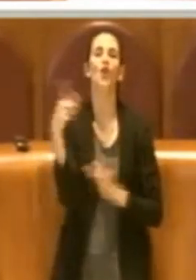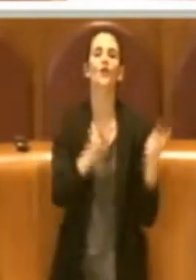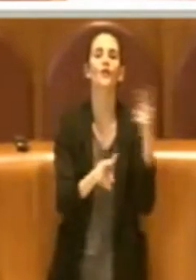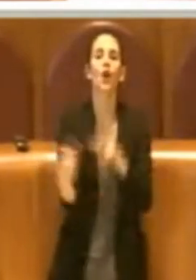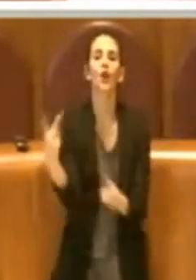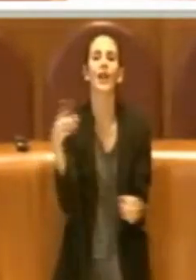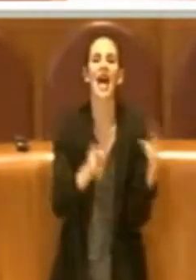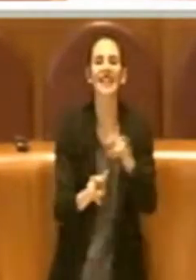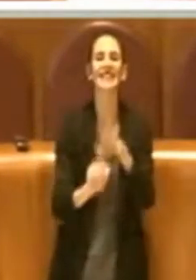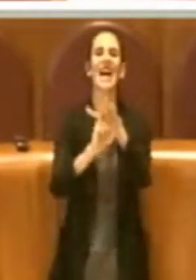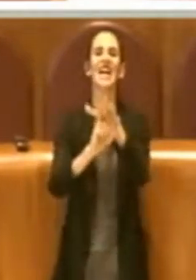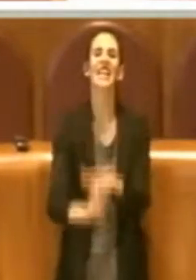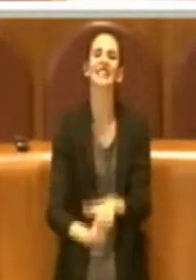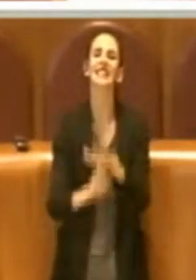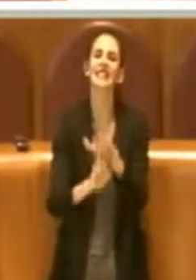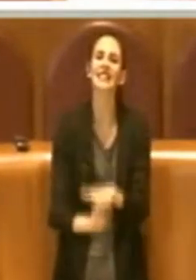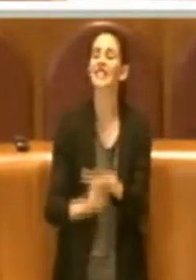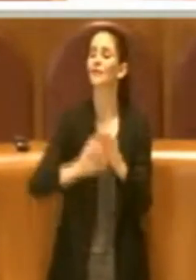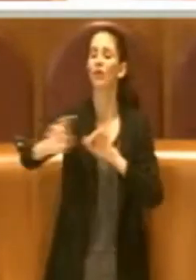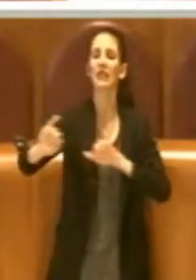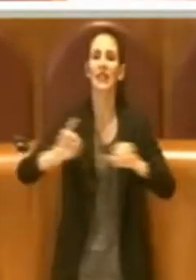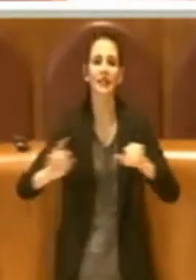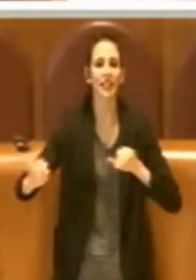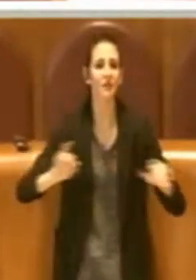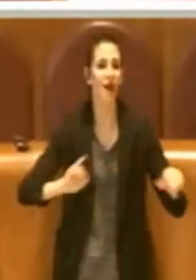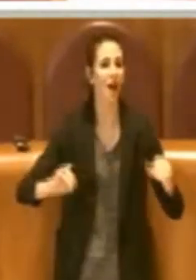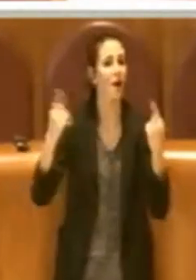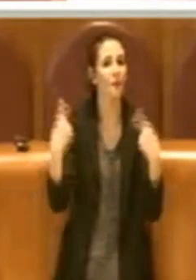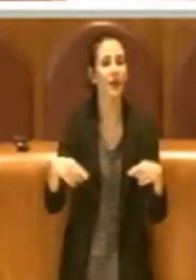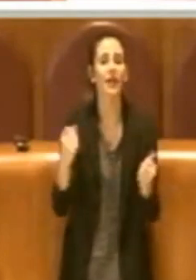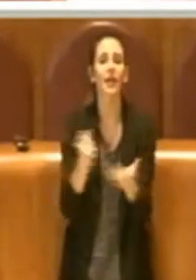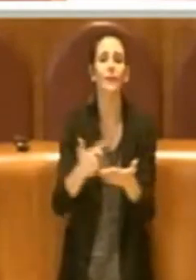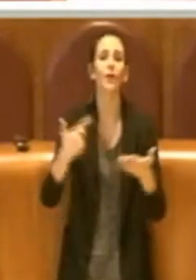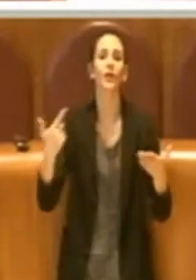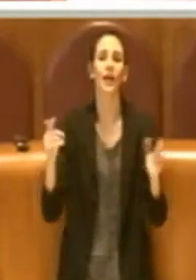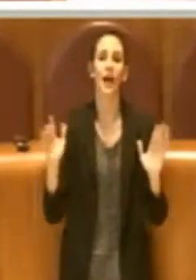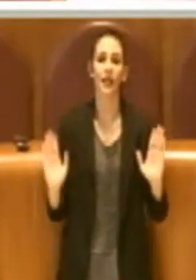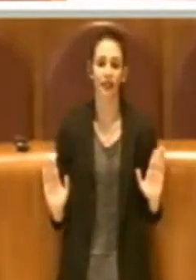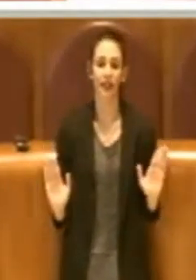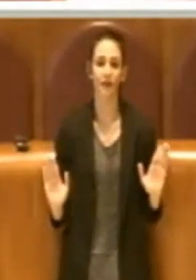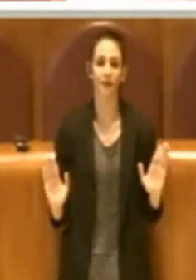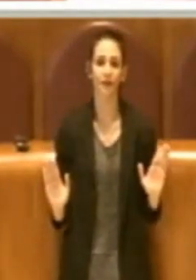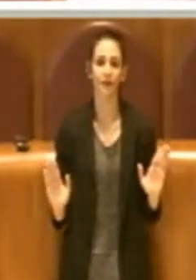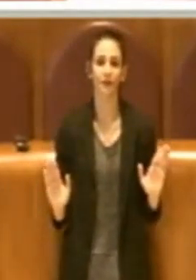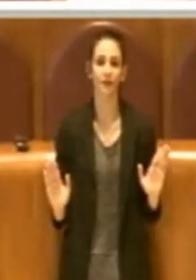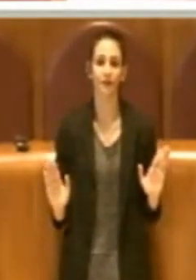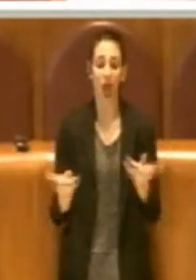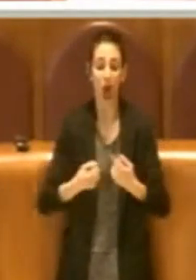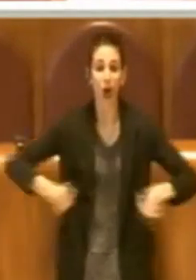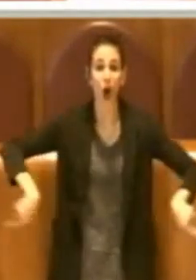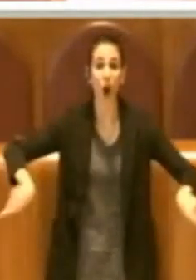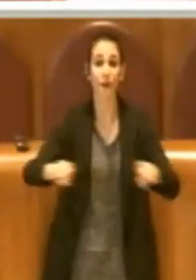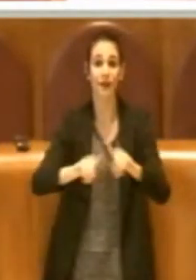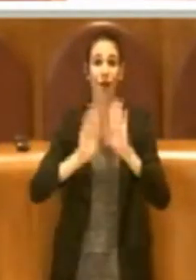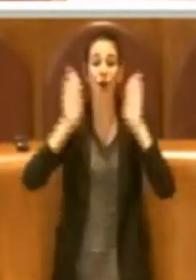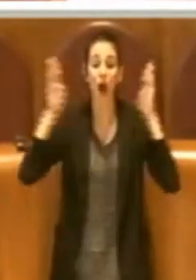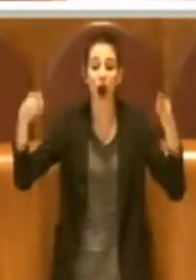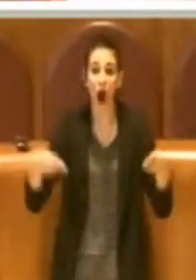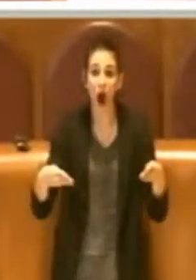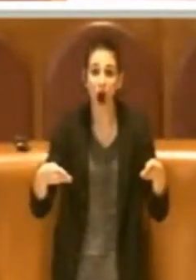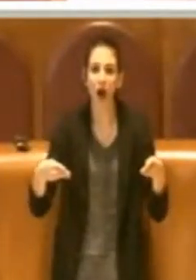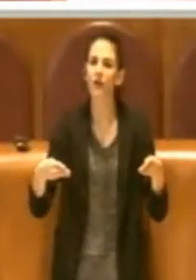di razzismo e di discriminazione è purtroppo molto necessaria.